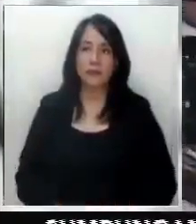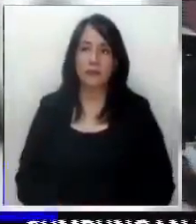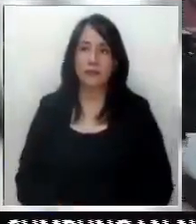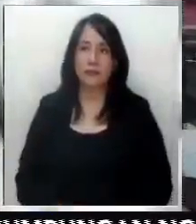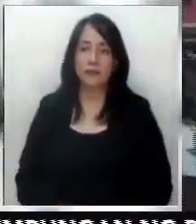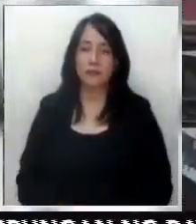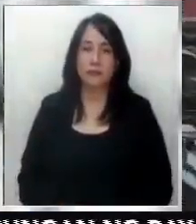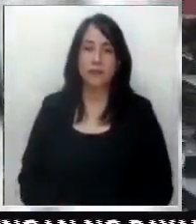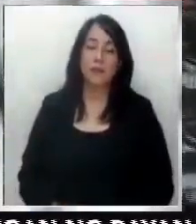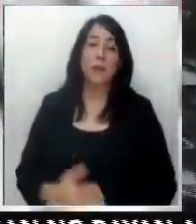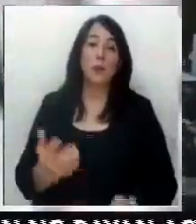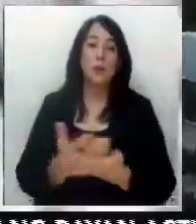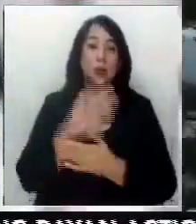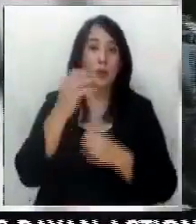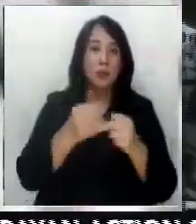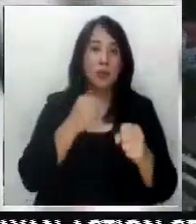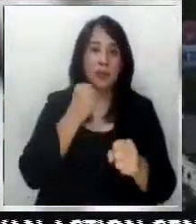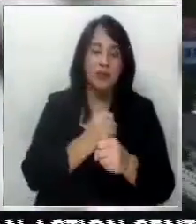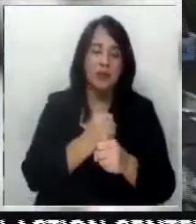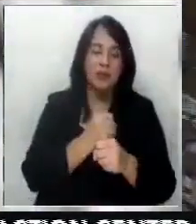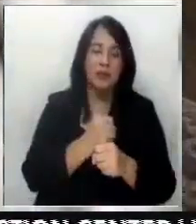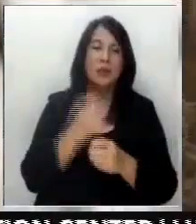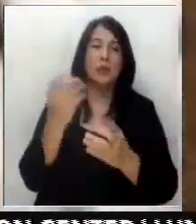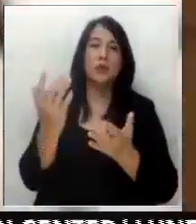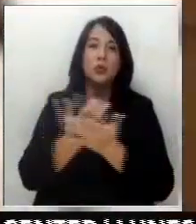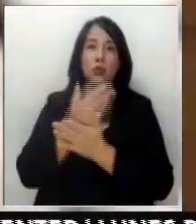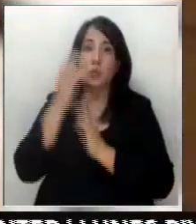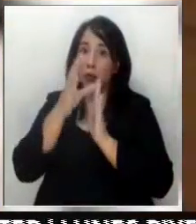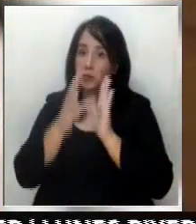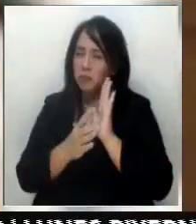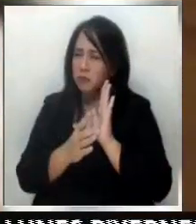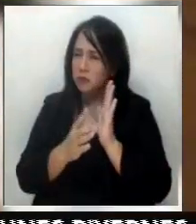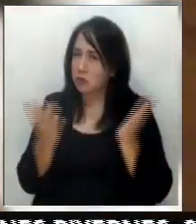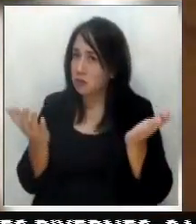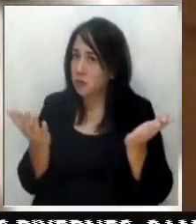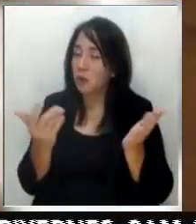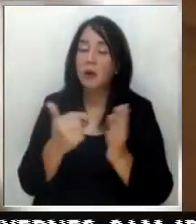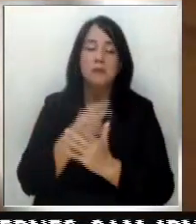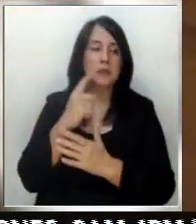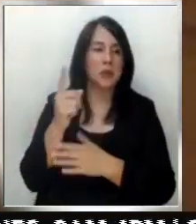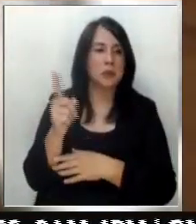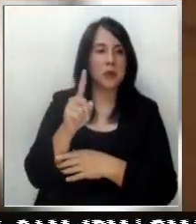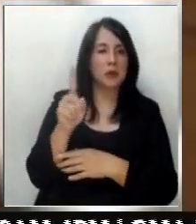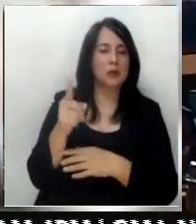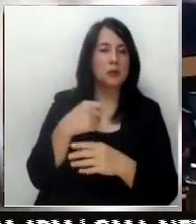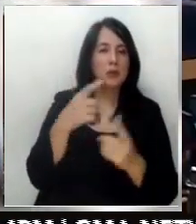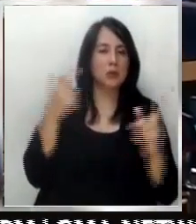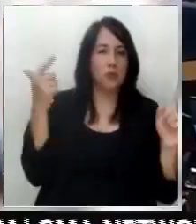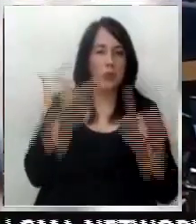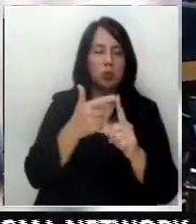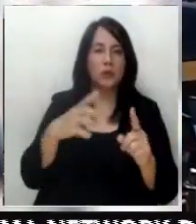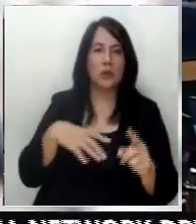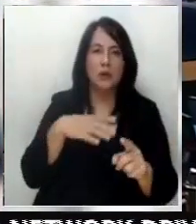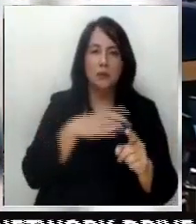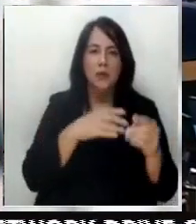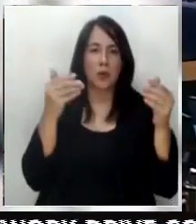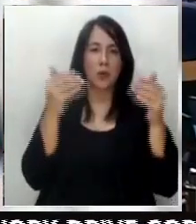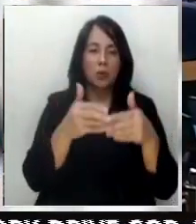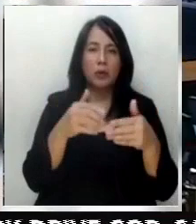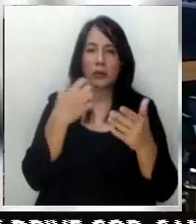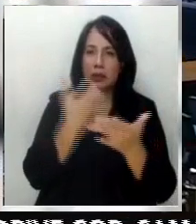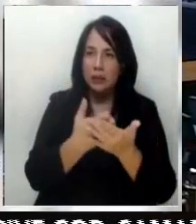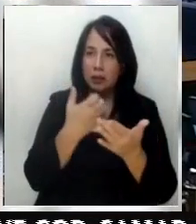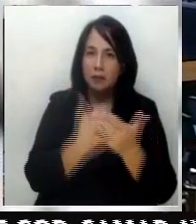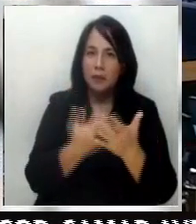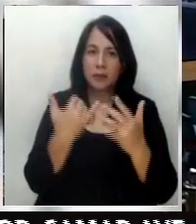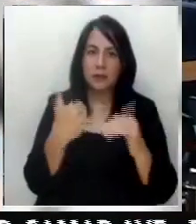Bagong taon, bagong konstitusyon, yan daw ang target ng Kamara. Ang tututukan, ekonomiya pa rin. Pareho